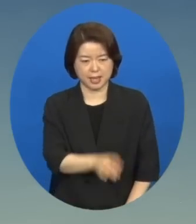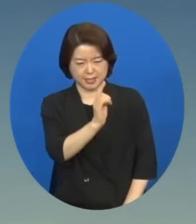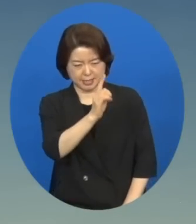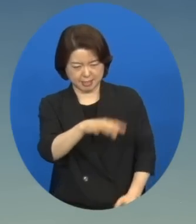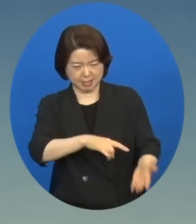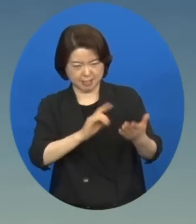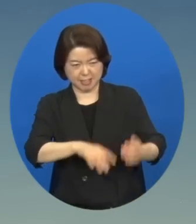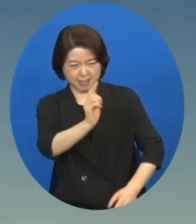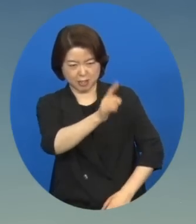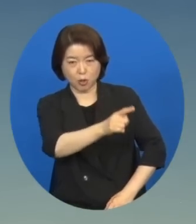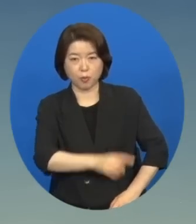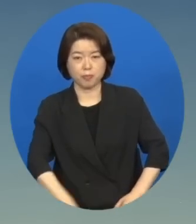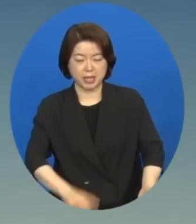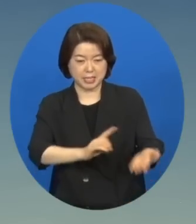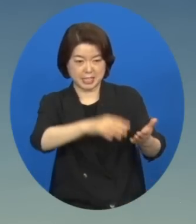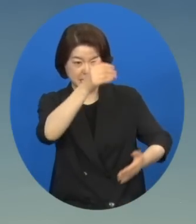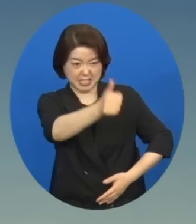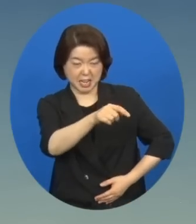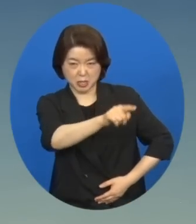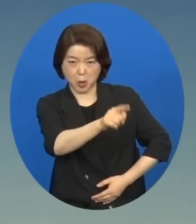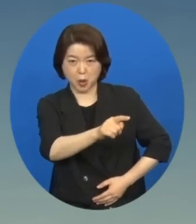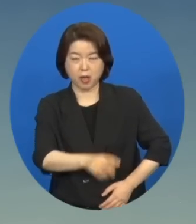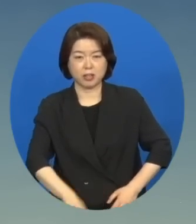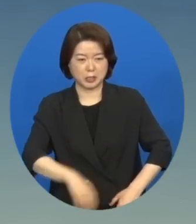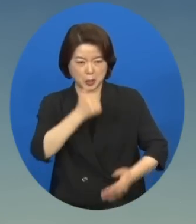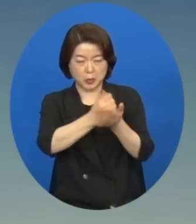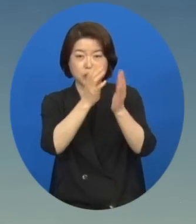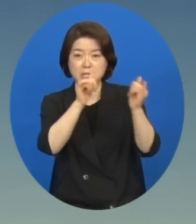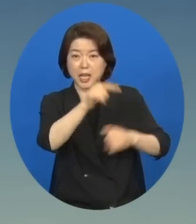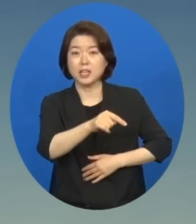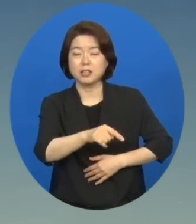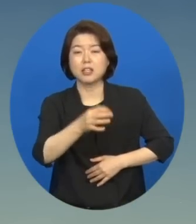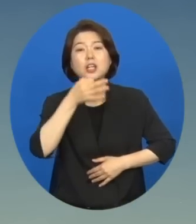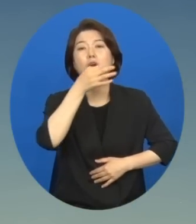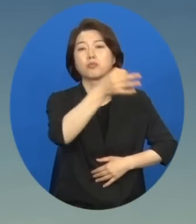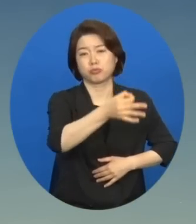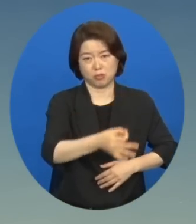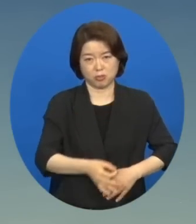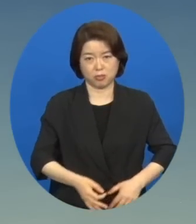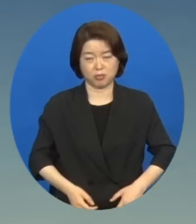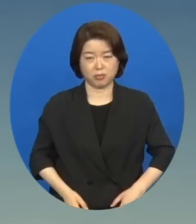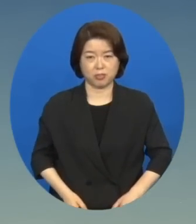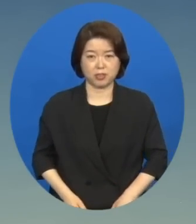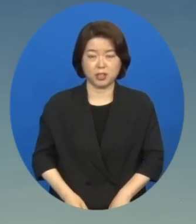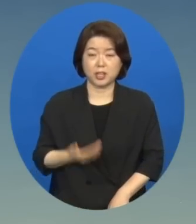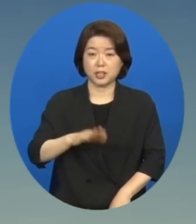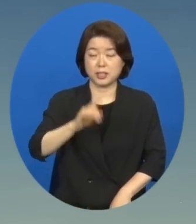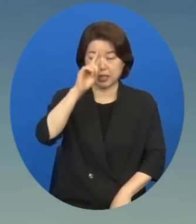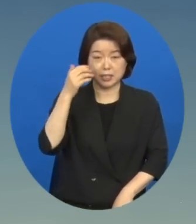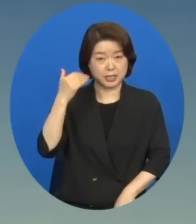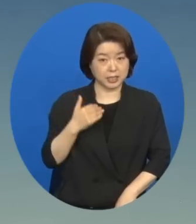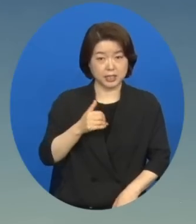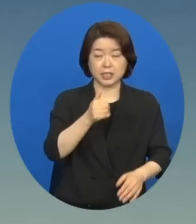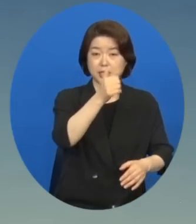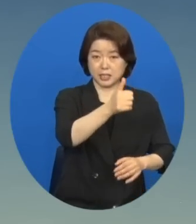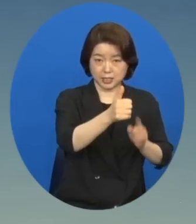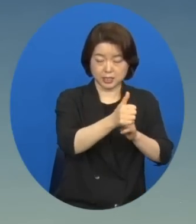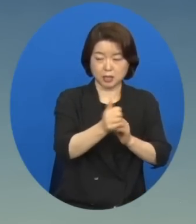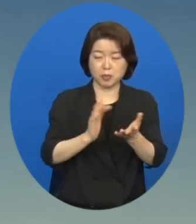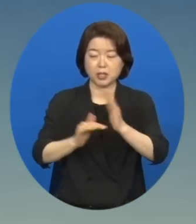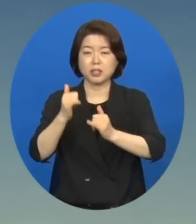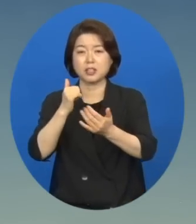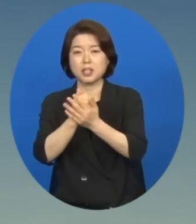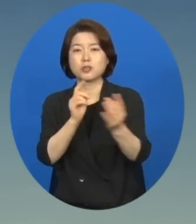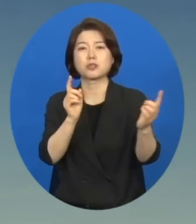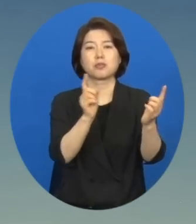세리놈, 세리장, 저 죄인 이렇게 불렀었어요. 그런데 그 삭개오에게 예수님이